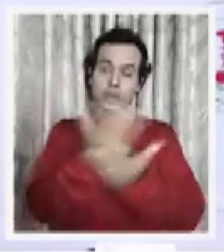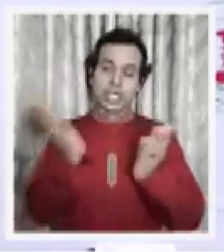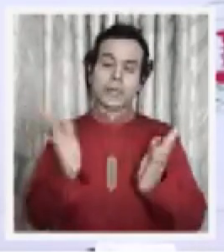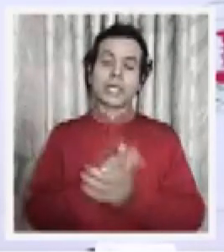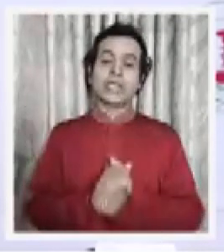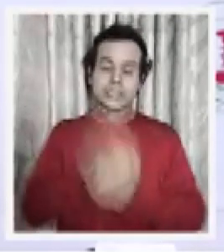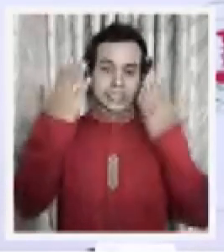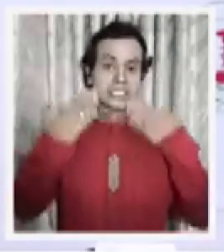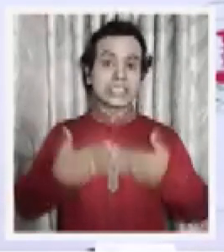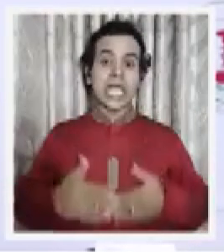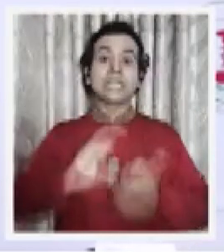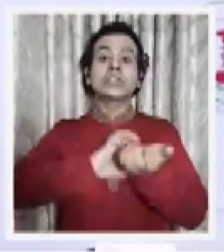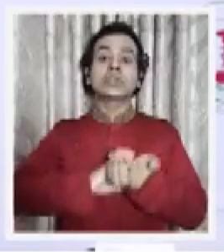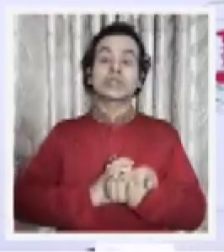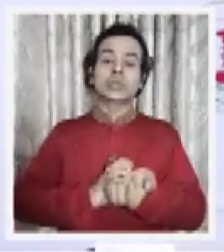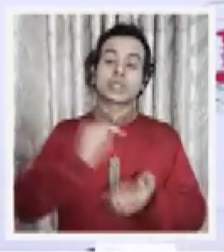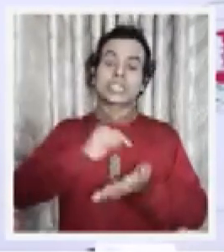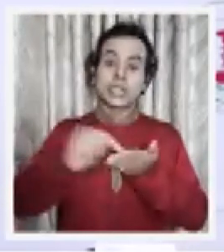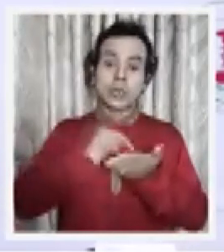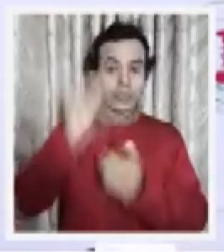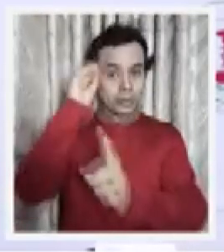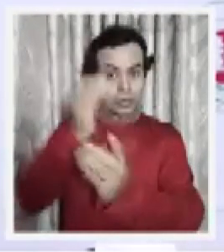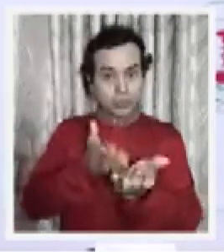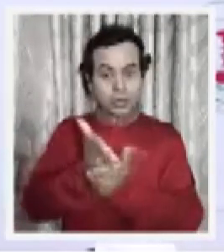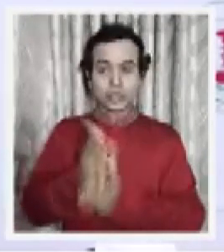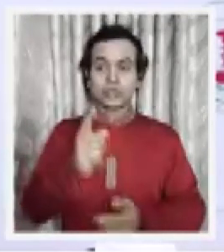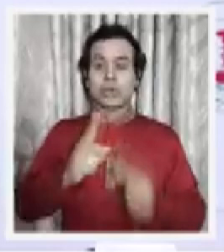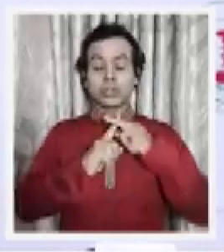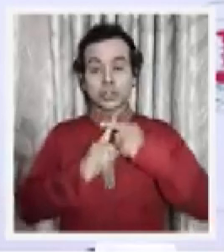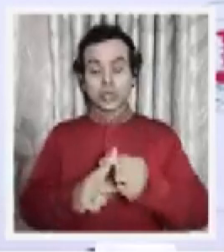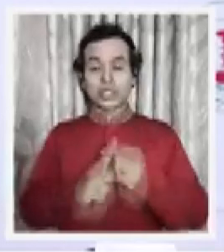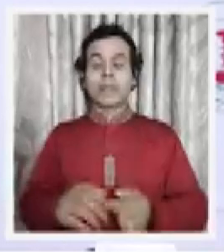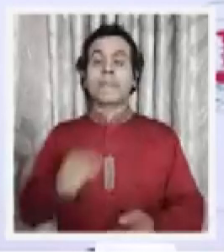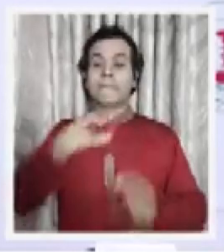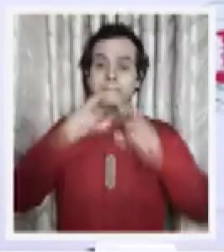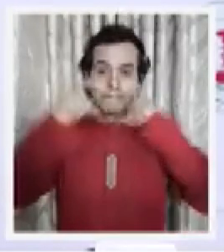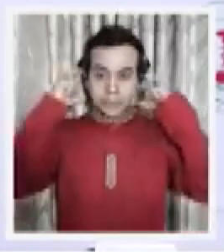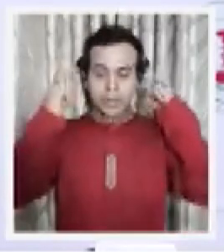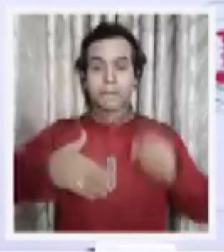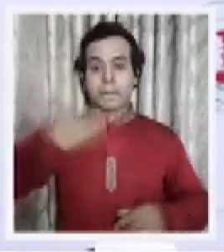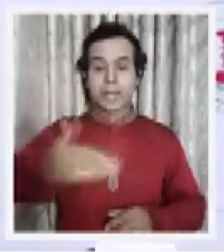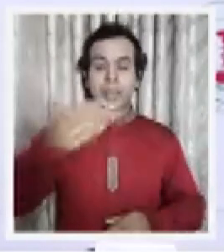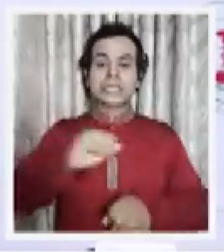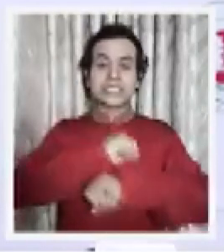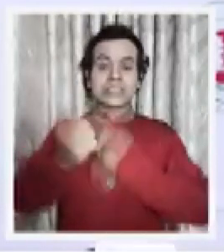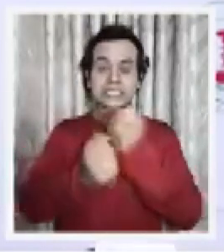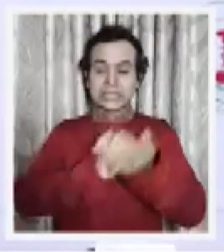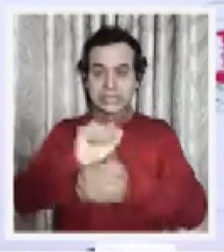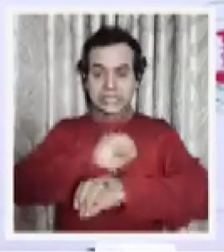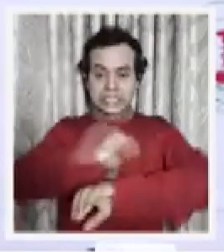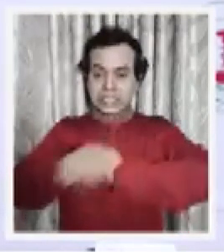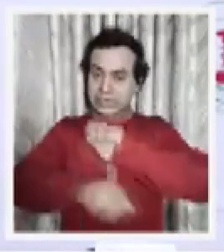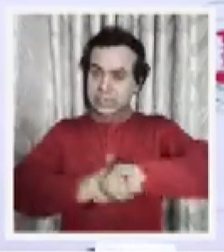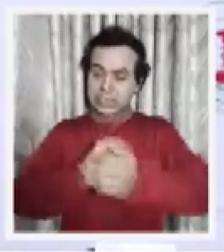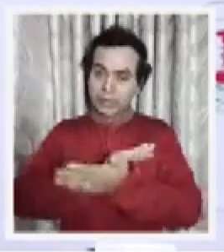আমরা স্বাস্থ্যবিধি মেনে চলি, যা প্রতিনিয়তই বলে থাকি, সঠিকভাবে মাস্ক পরা, বারবার সাবান পানি দিয়ে হাত ধোয়া,